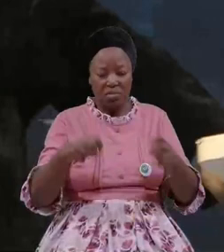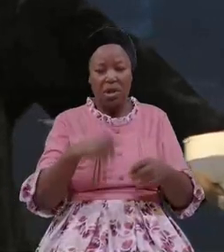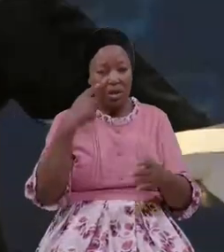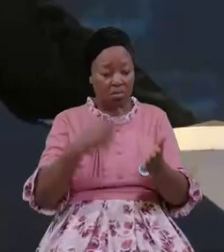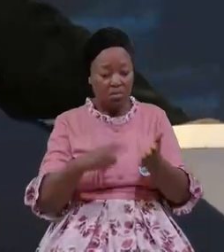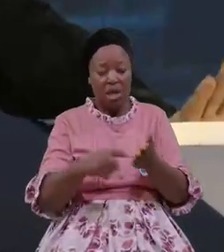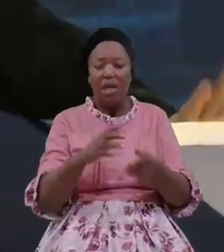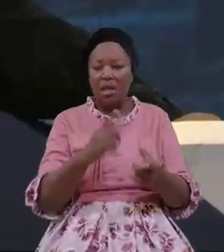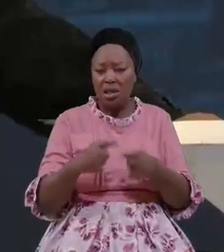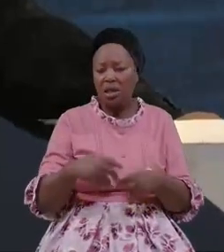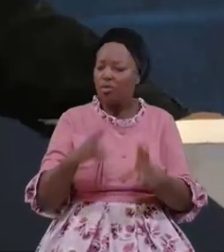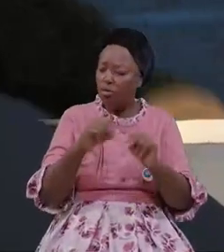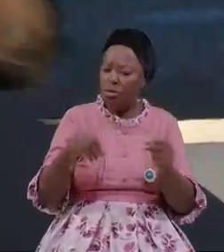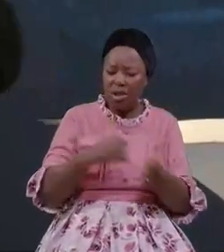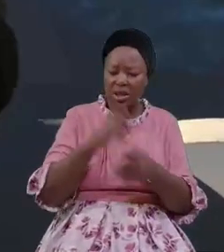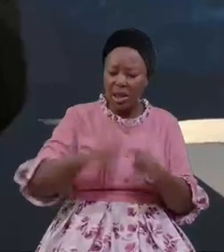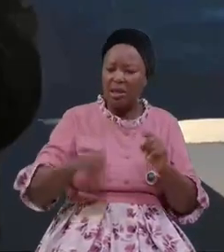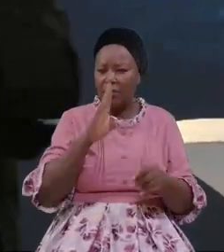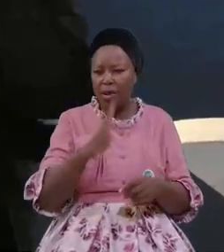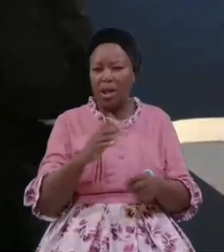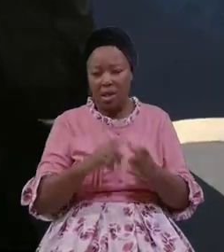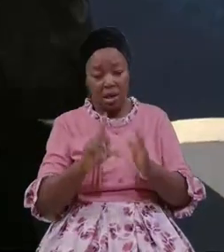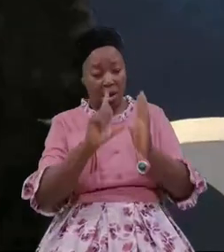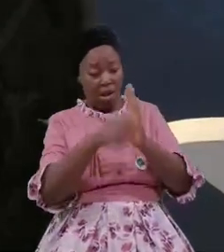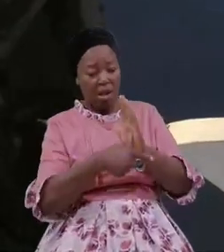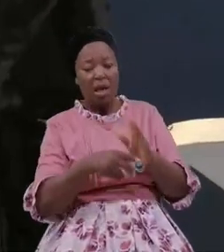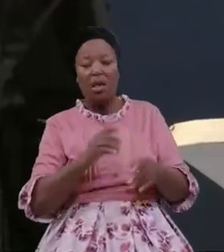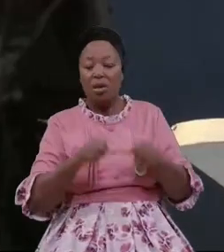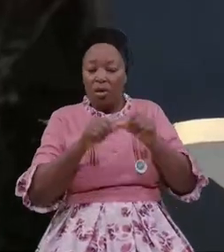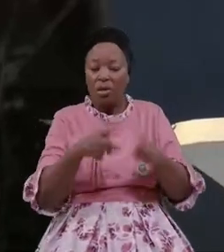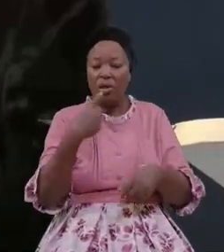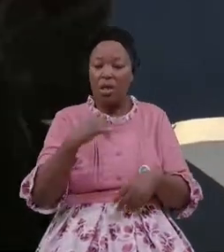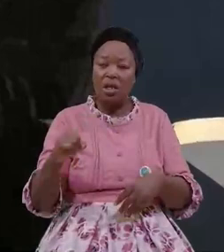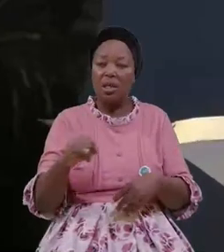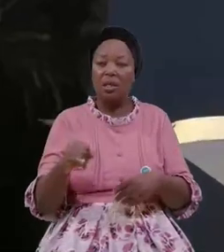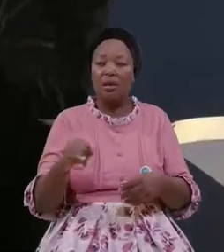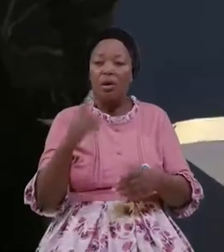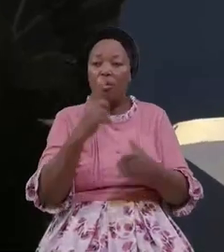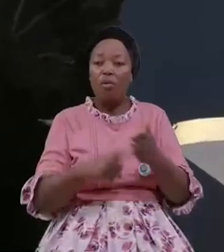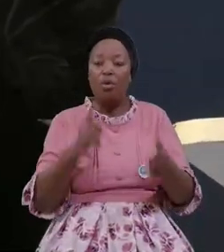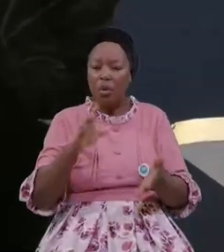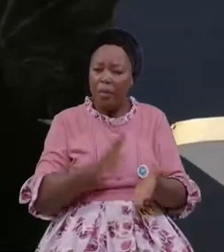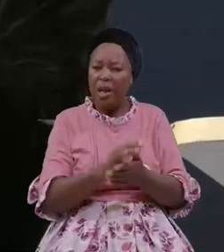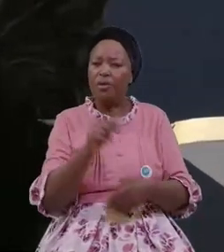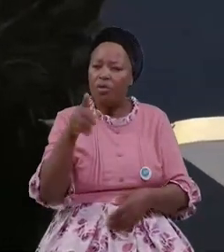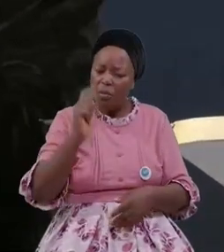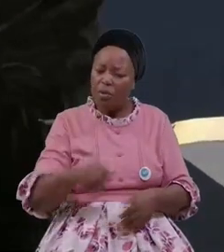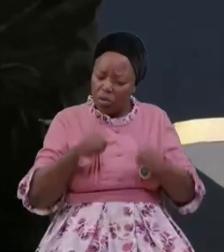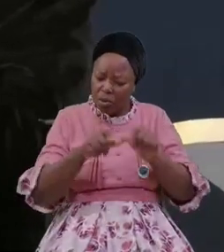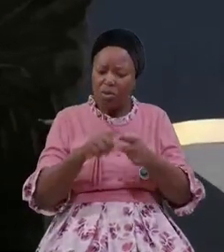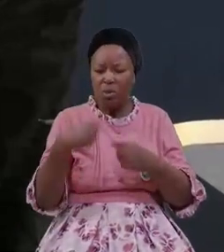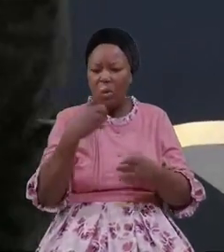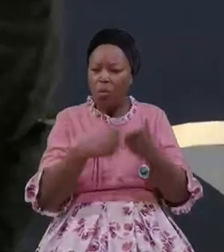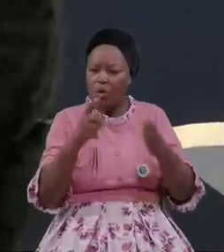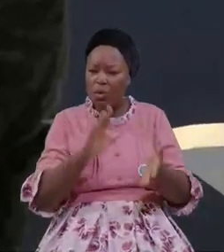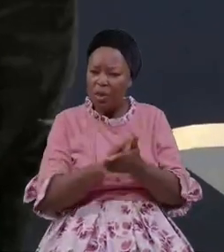n pas non ça ne peut jamais être finalement il continu de dire ce qu'il a cru vous devez continuer